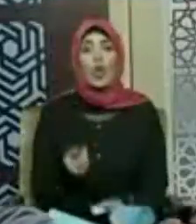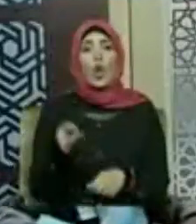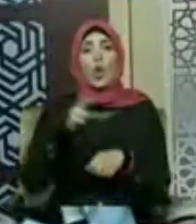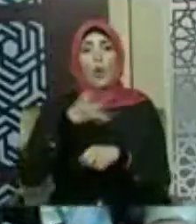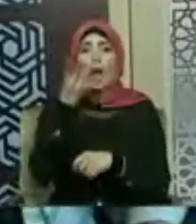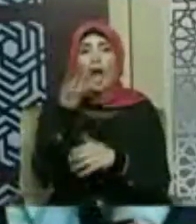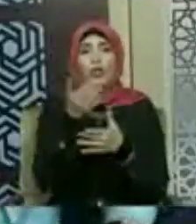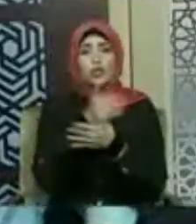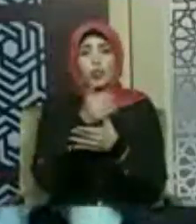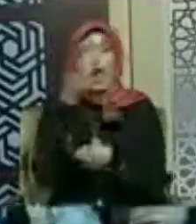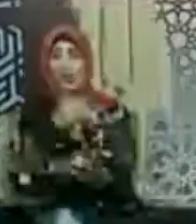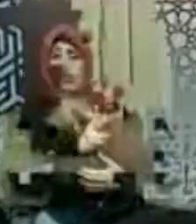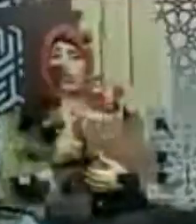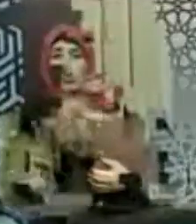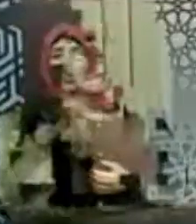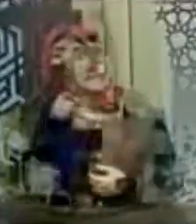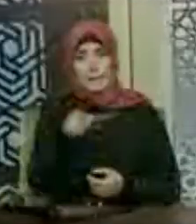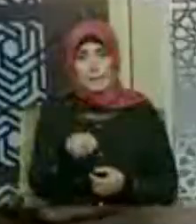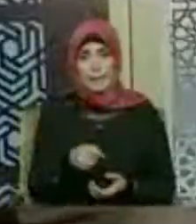وأزواجهم